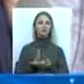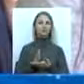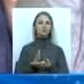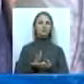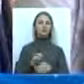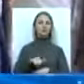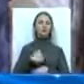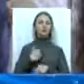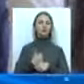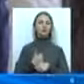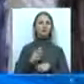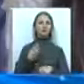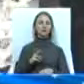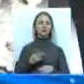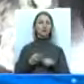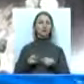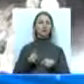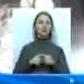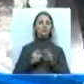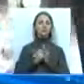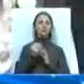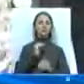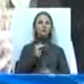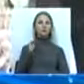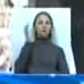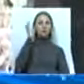буынды рухани кемелдікке баулуы аса маңызды.